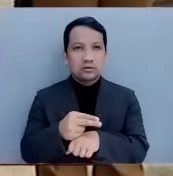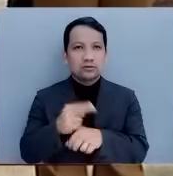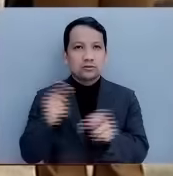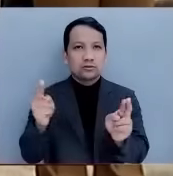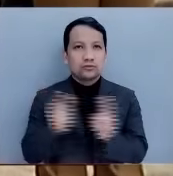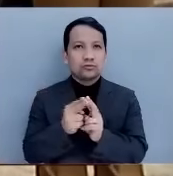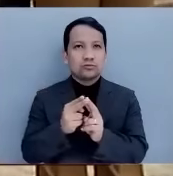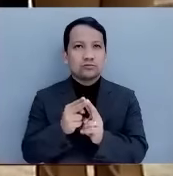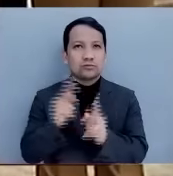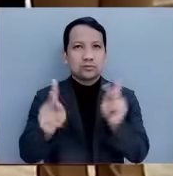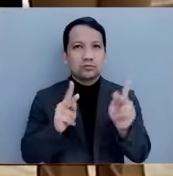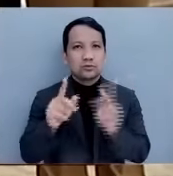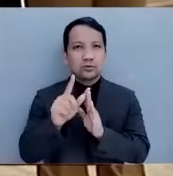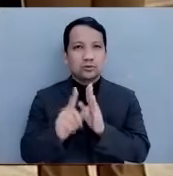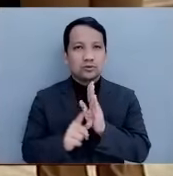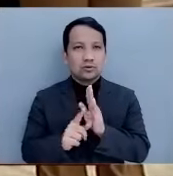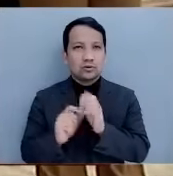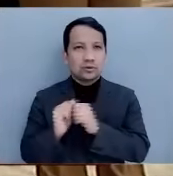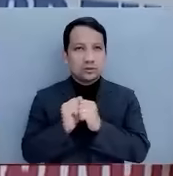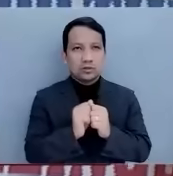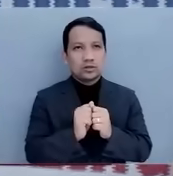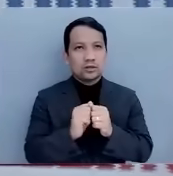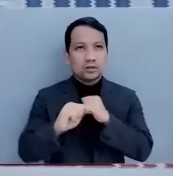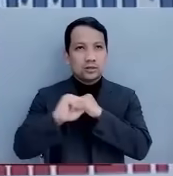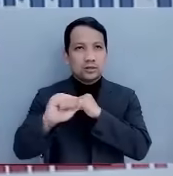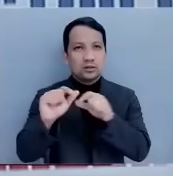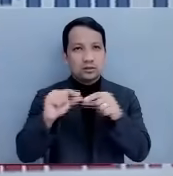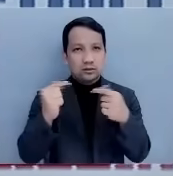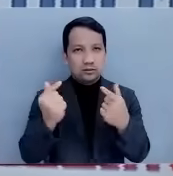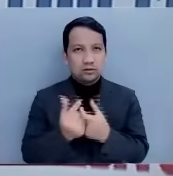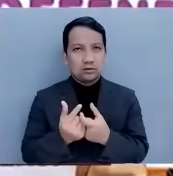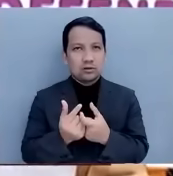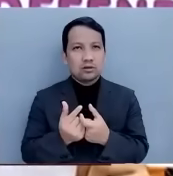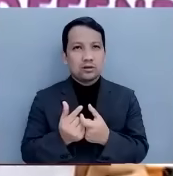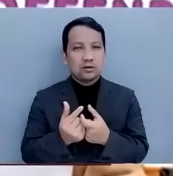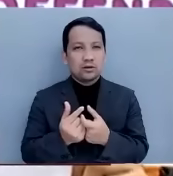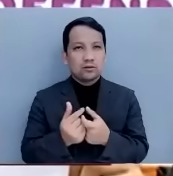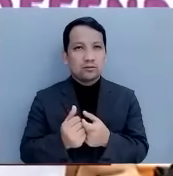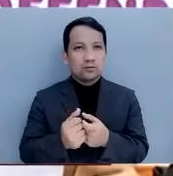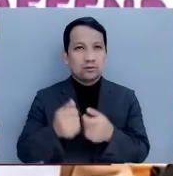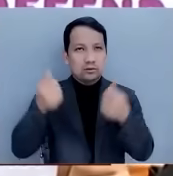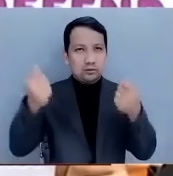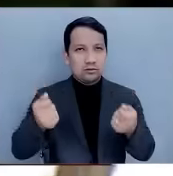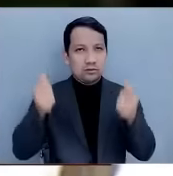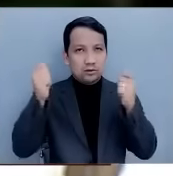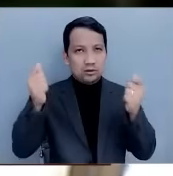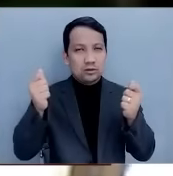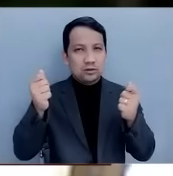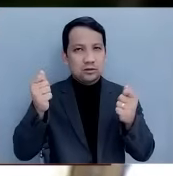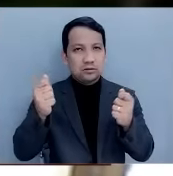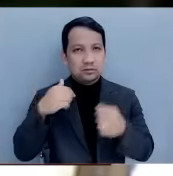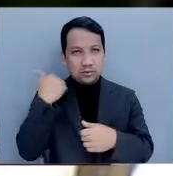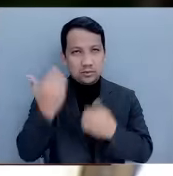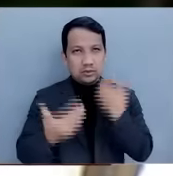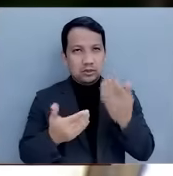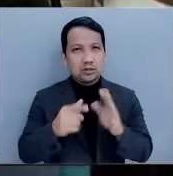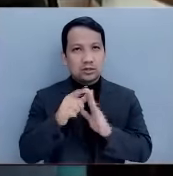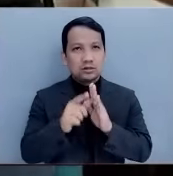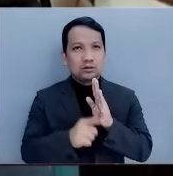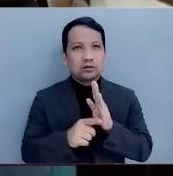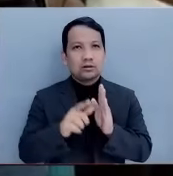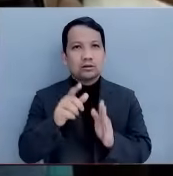Lawyers. Kasama ang ilang progresibong grupo, idinaan nila sa kilos protesta ang pagluluksa sa pagpatay kay Attorney